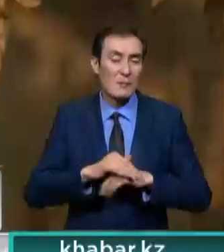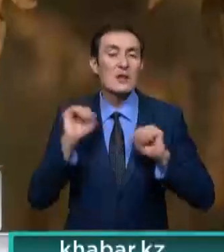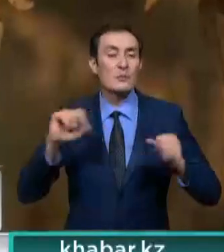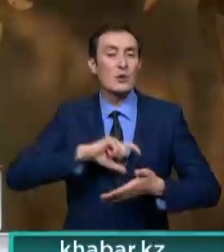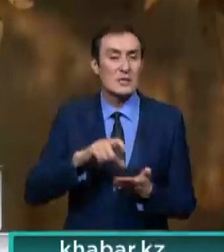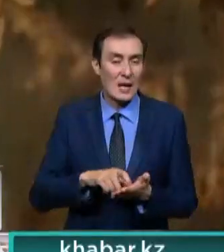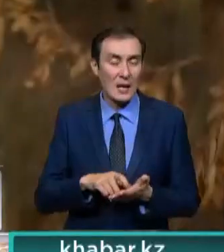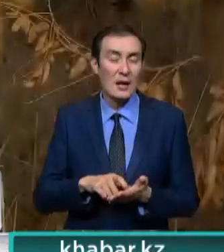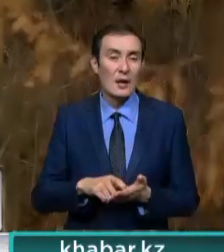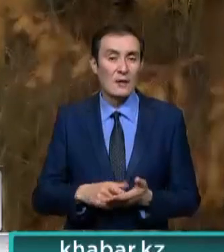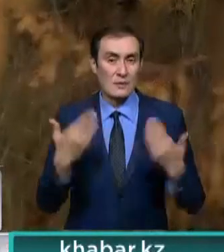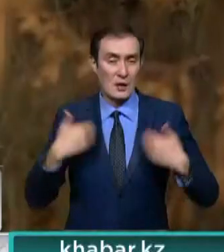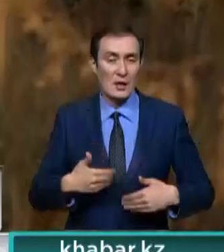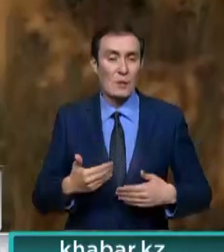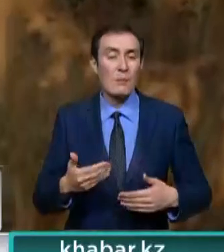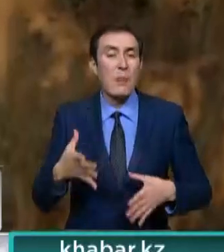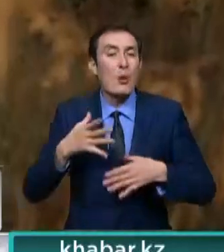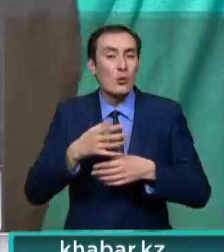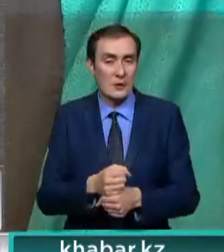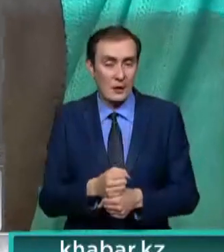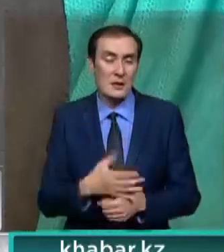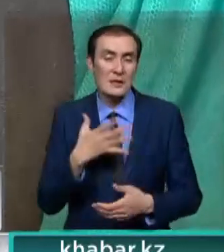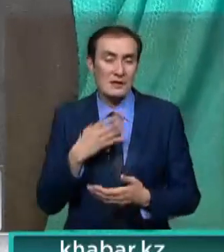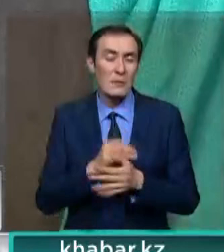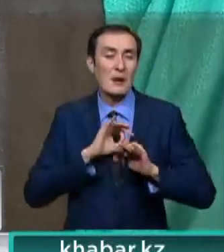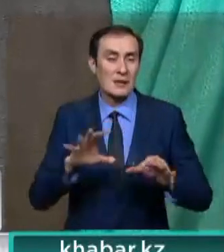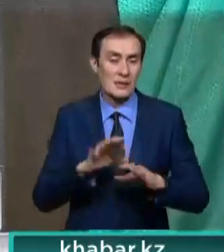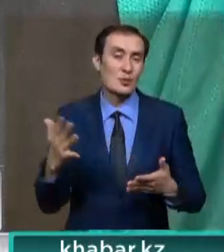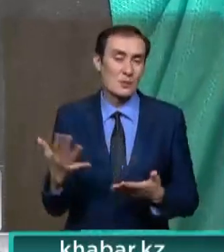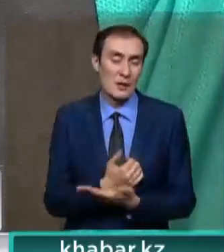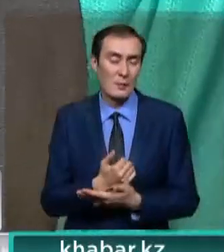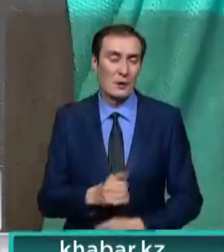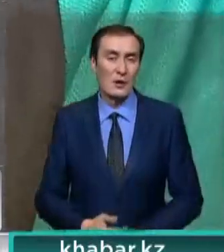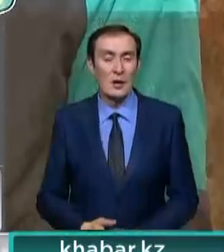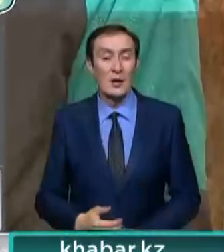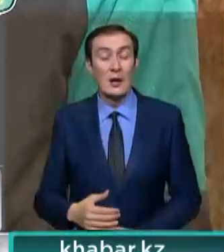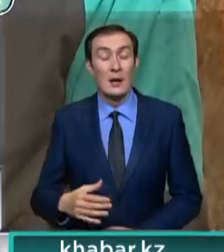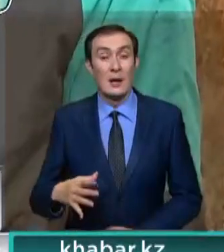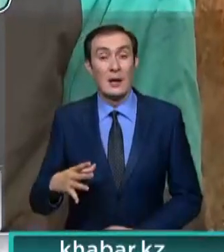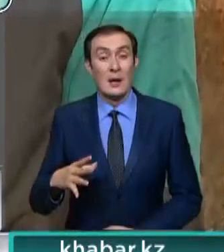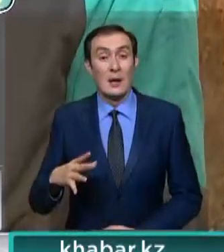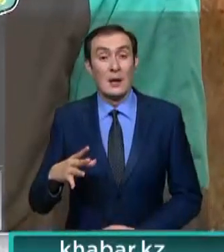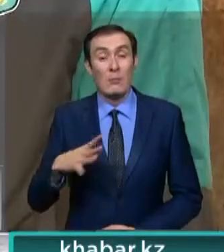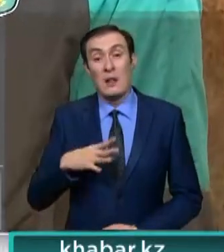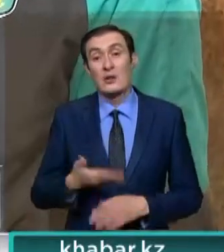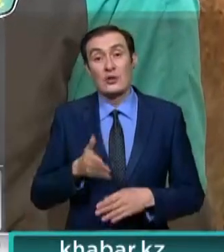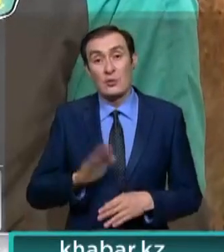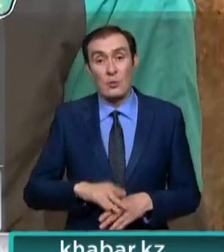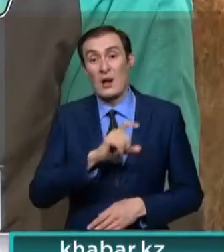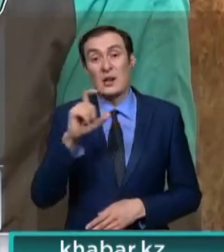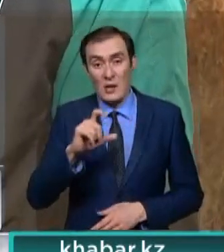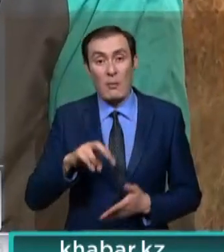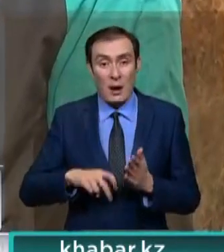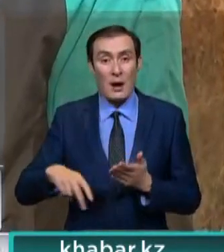спортзале. Привел тело в тонус и скинул несколько килограммов. Делится своими успехами марафонец. Стало тяжело даже по этажам